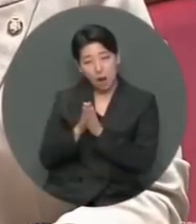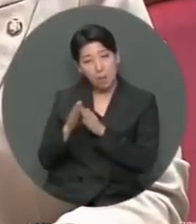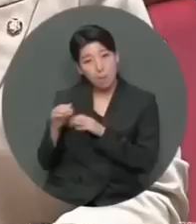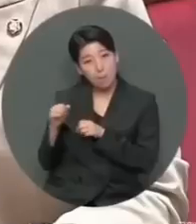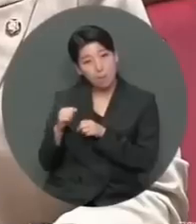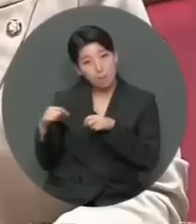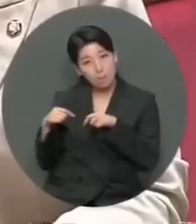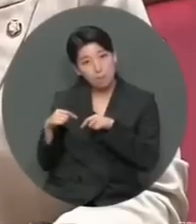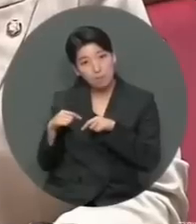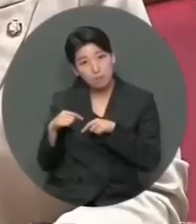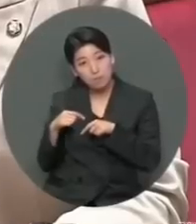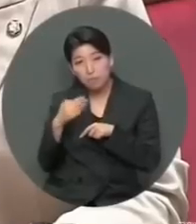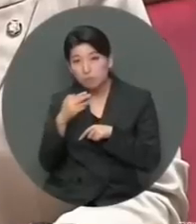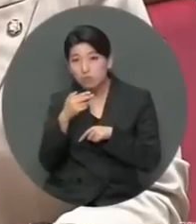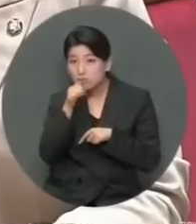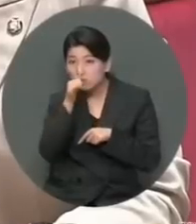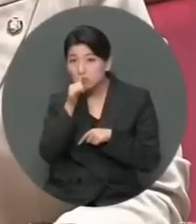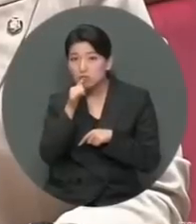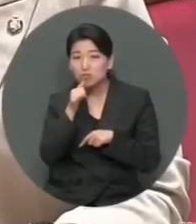없습니다. 그런 건 없어요.